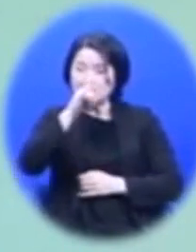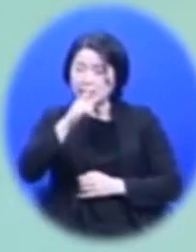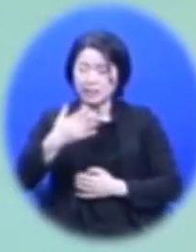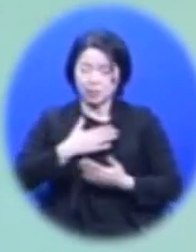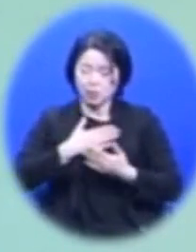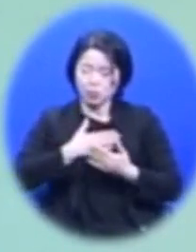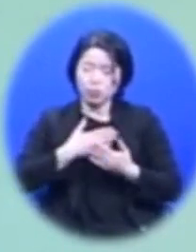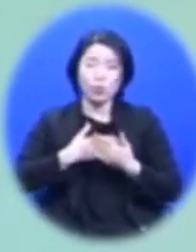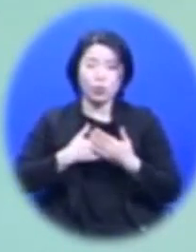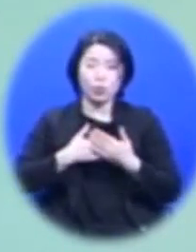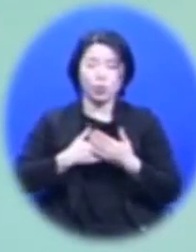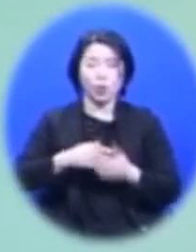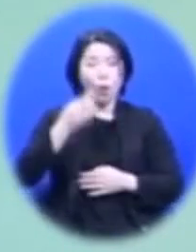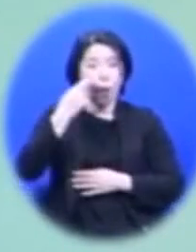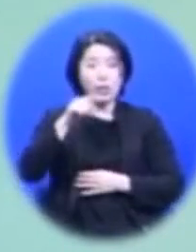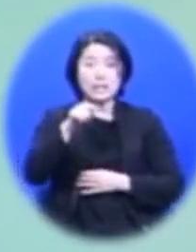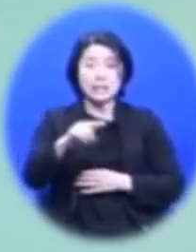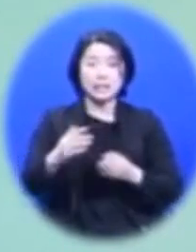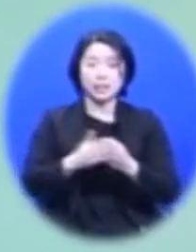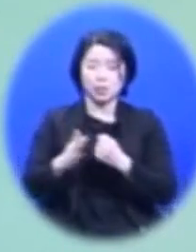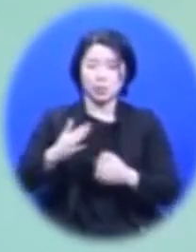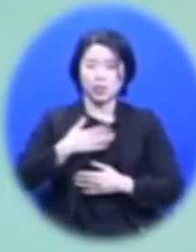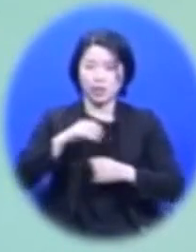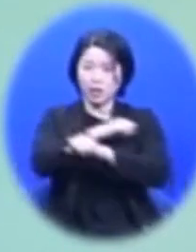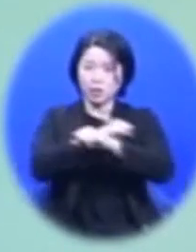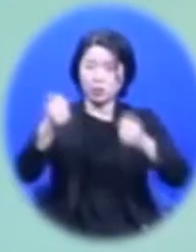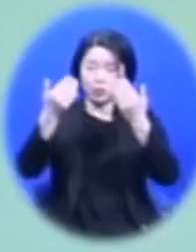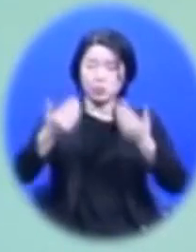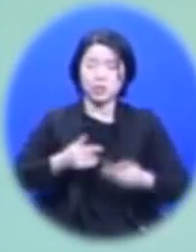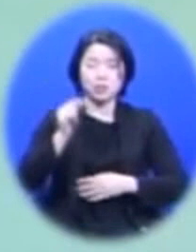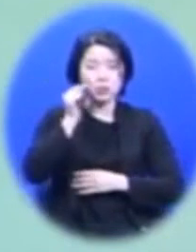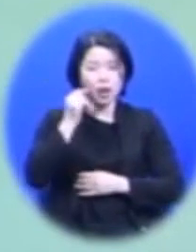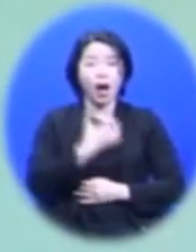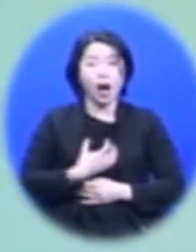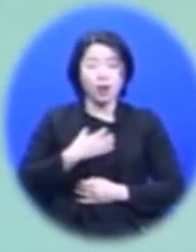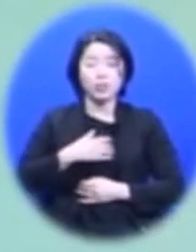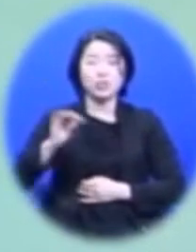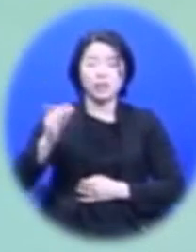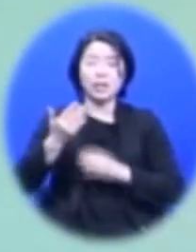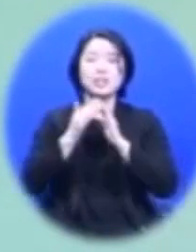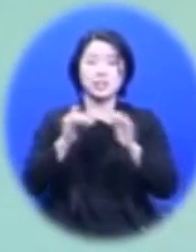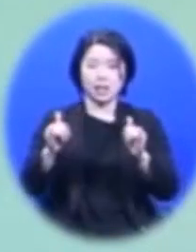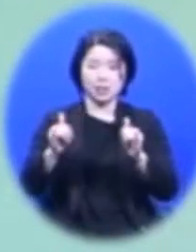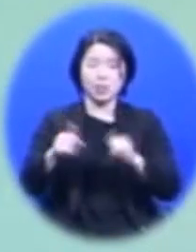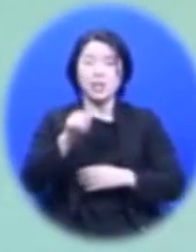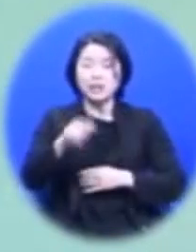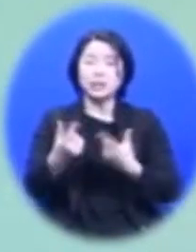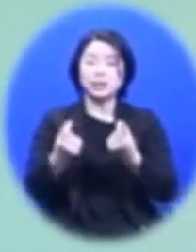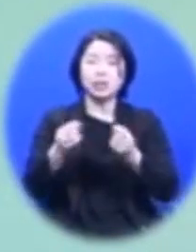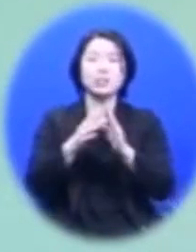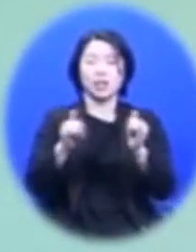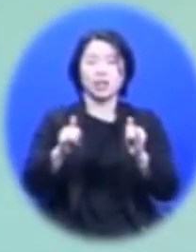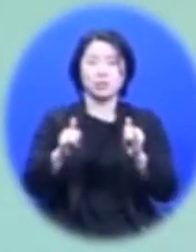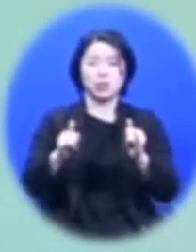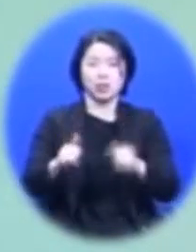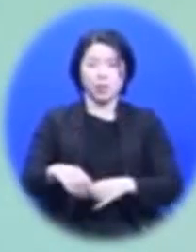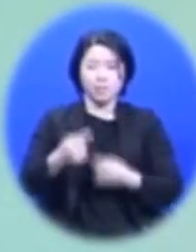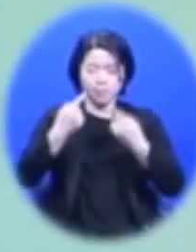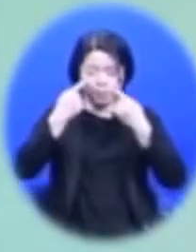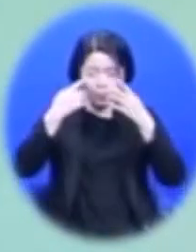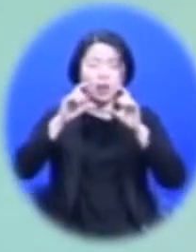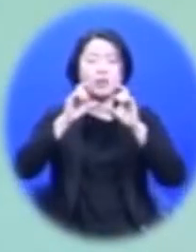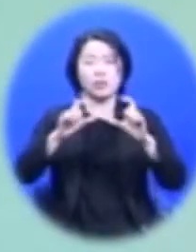두렵고 혹시 그것 때문에 내가 용서받지 못할까 걱정되시는 분들은 그런 분들은 제가 단언해